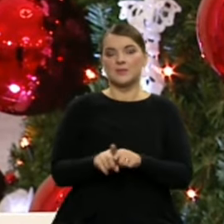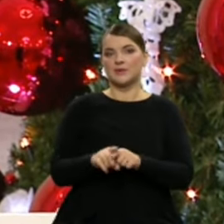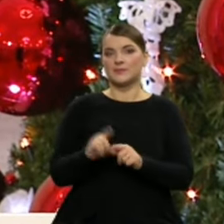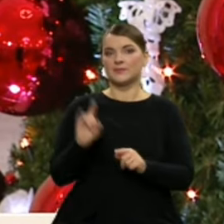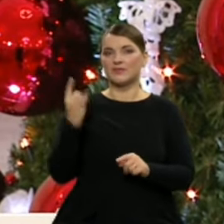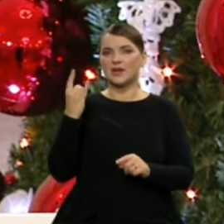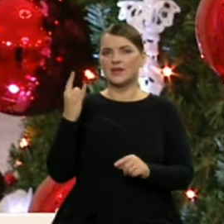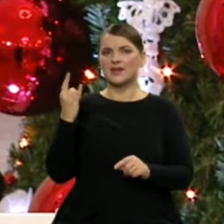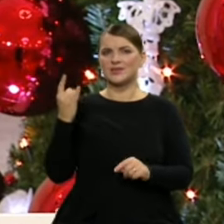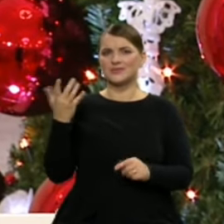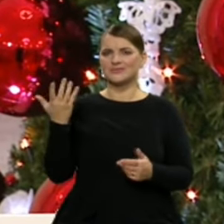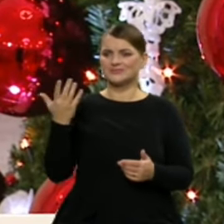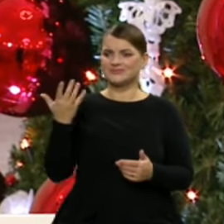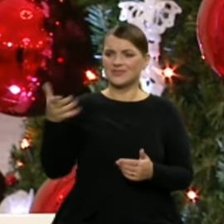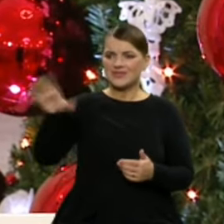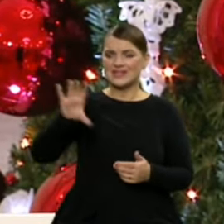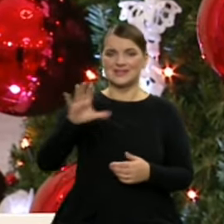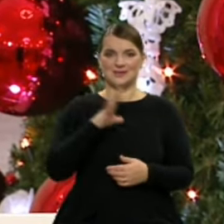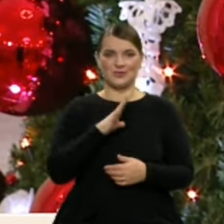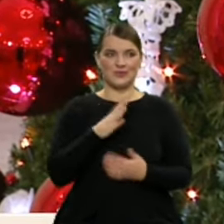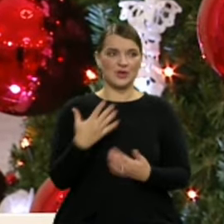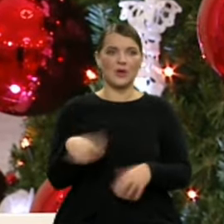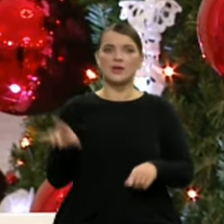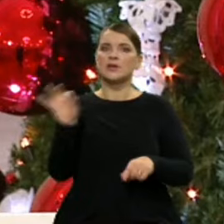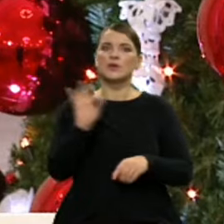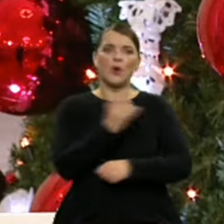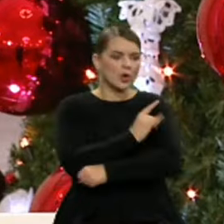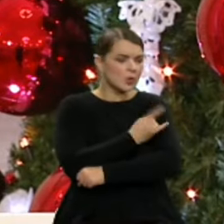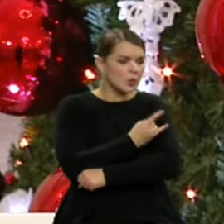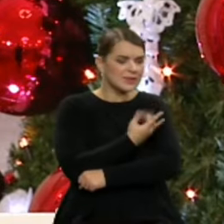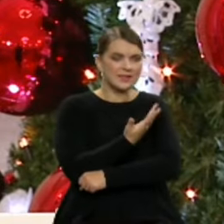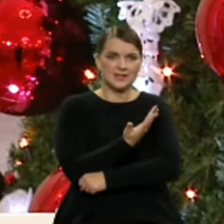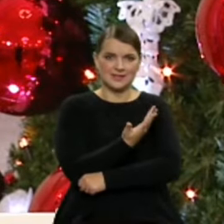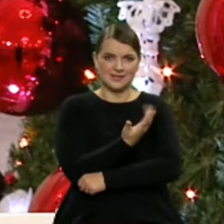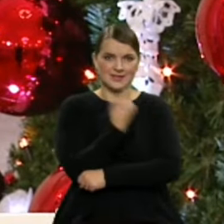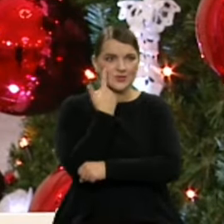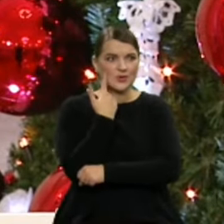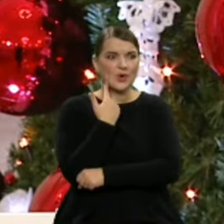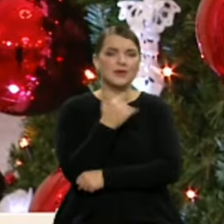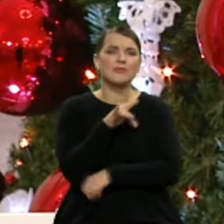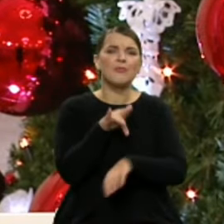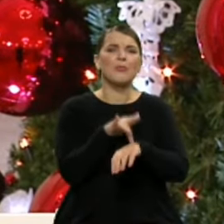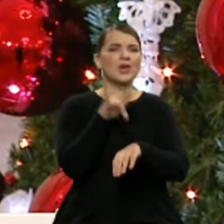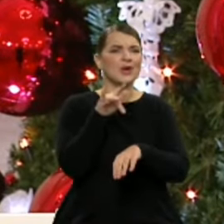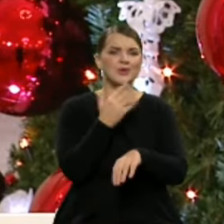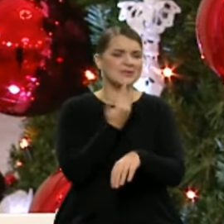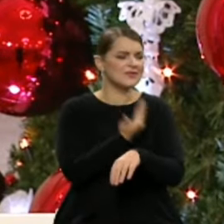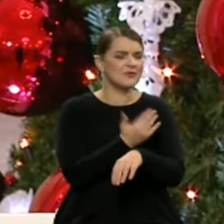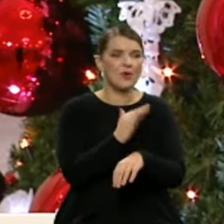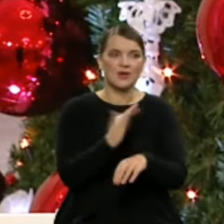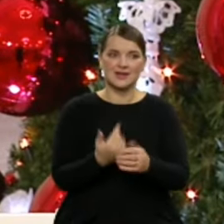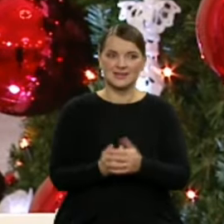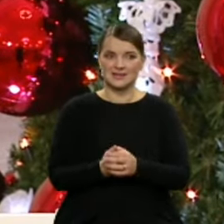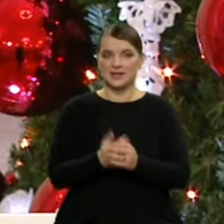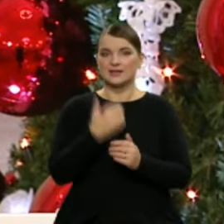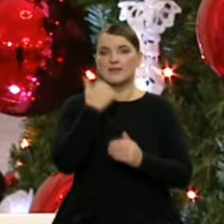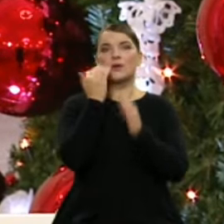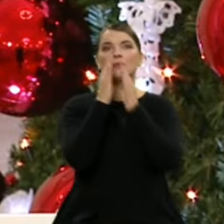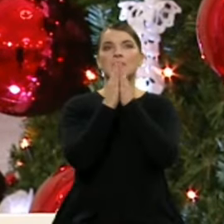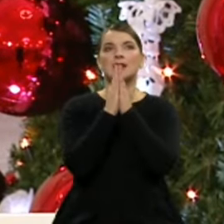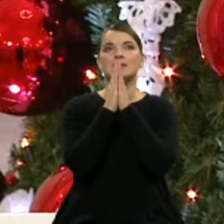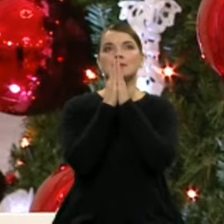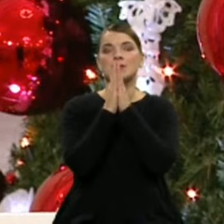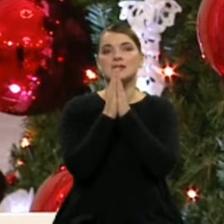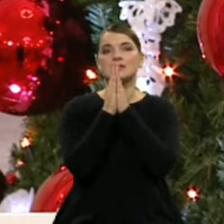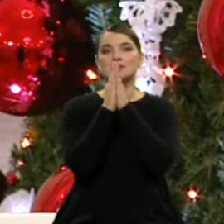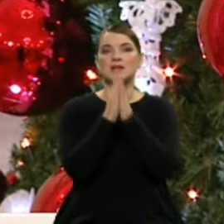nu mažiukai ir ta kūdikystės vaiko džiaugsmo labai norėsi išgyventi. Ir mes dar tada meldėmės, dar